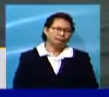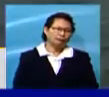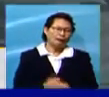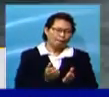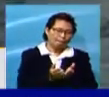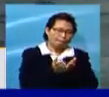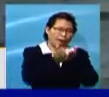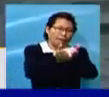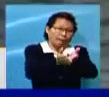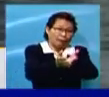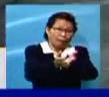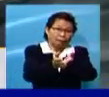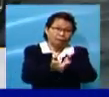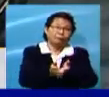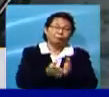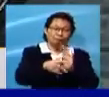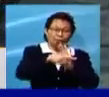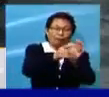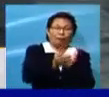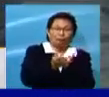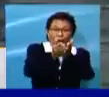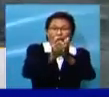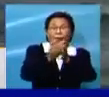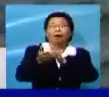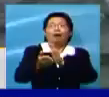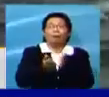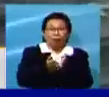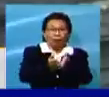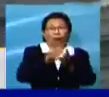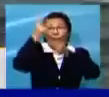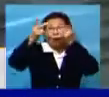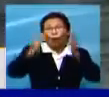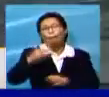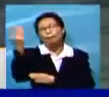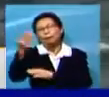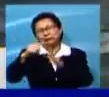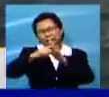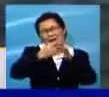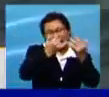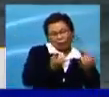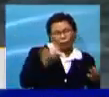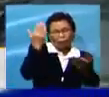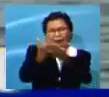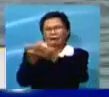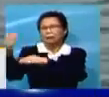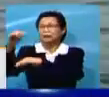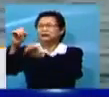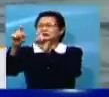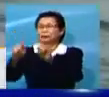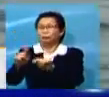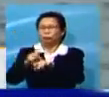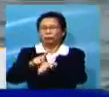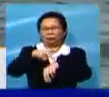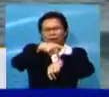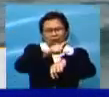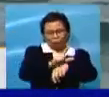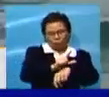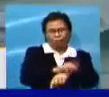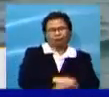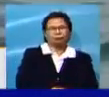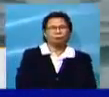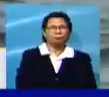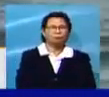Pameran segmen maritim mula dibuka secara percuma untuk pelawat awam bermula hari ini sehingga Sabtu di Resorts World Langkawi.